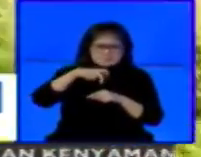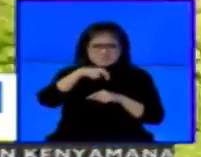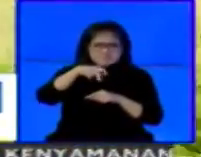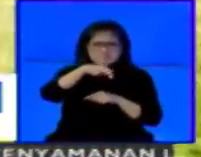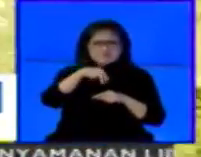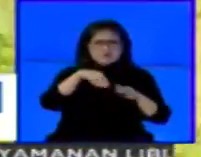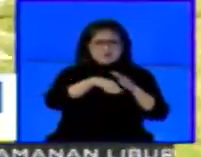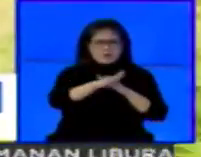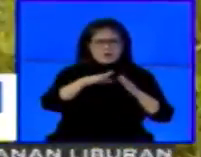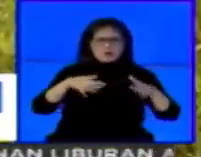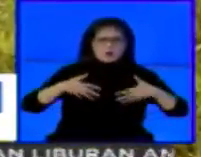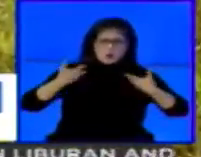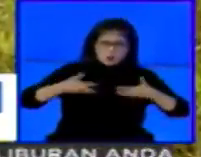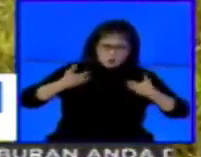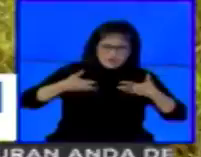Selatan.